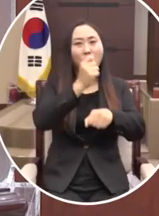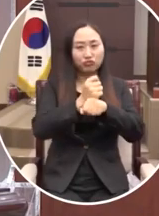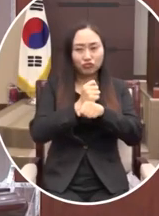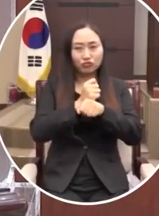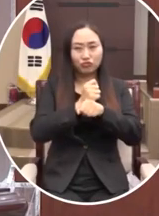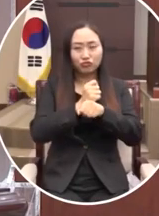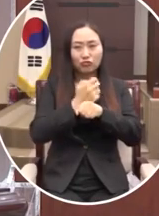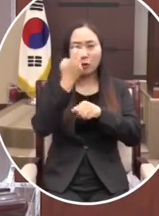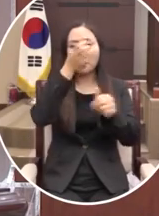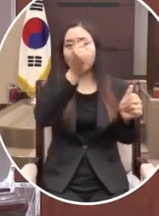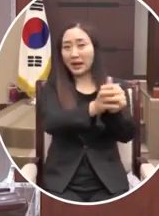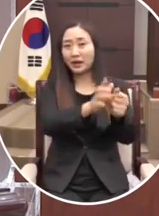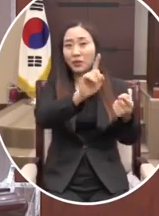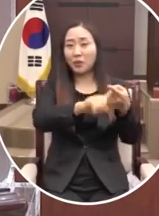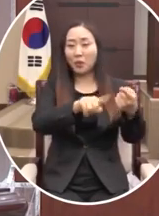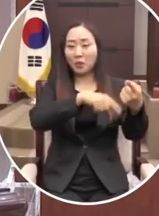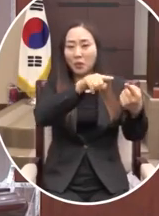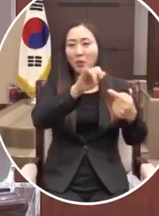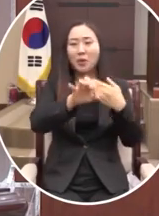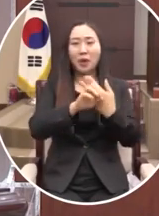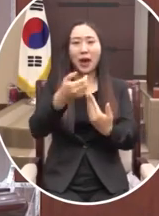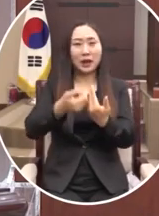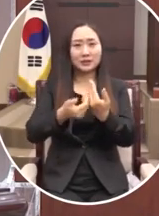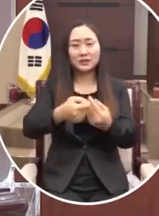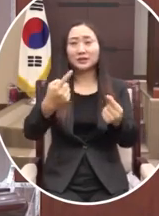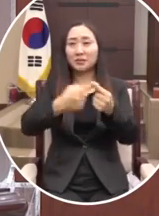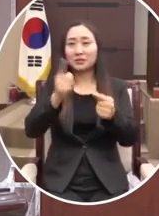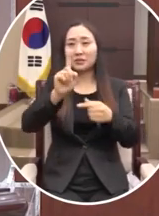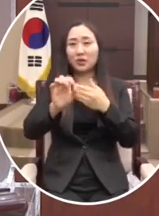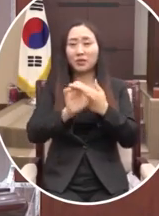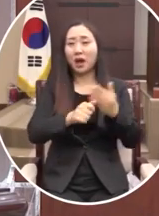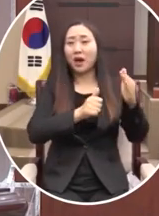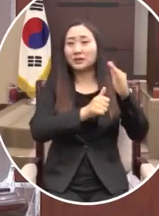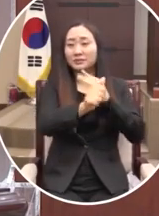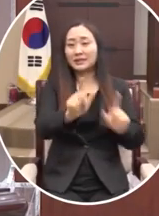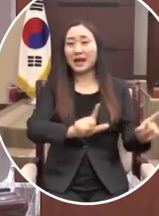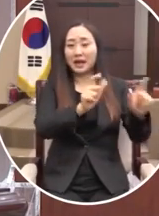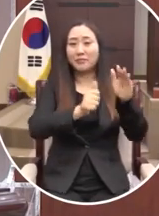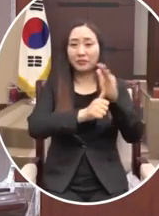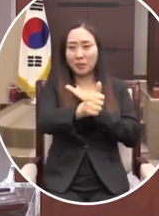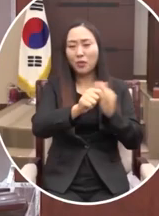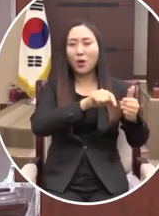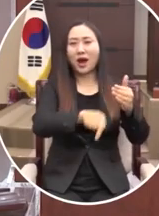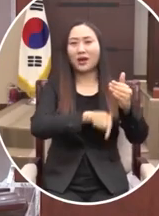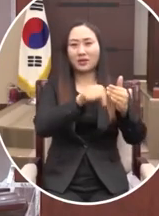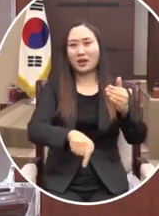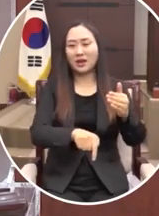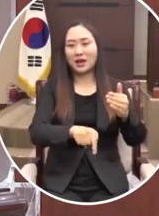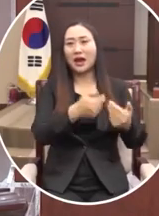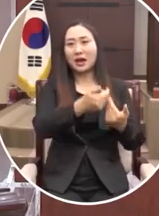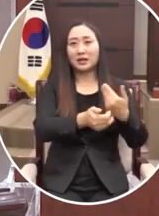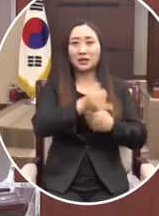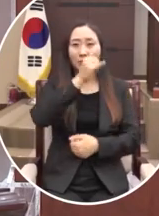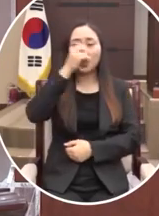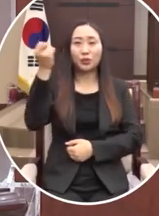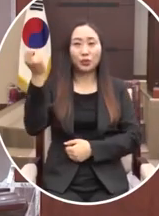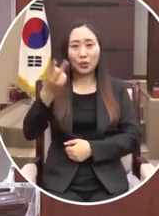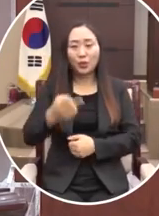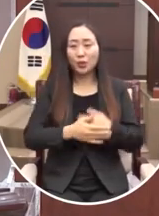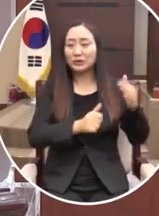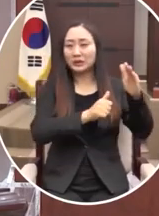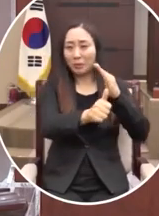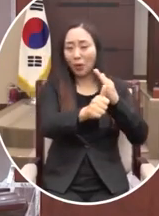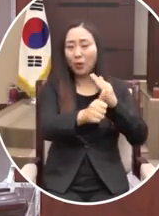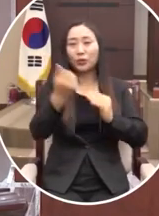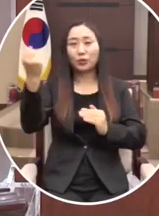영역에 따르면 갈등 유형의 첫 번째는 입주자 대표회의 내에서의 갈등, 입주민과